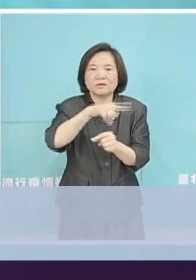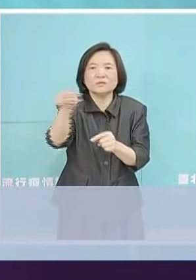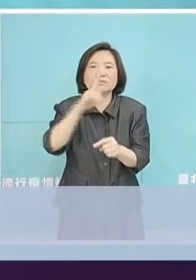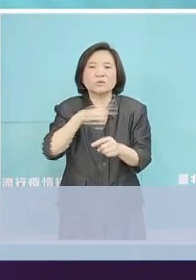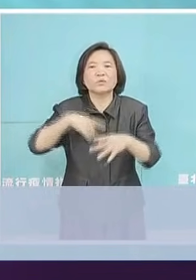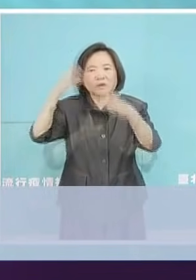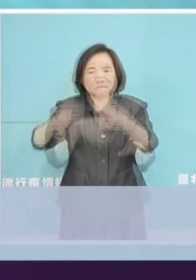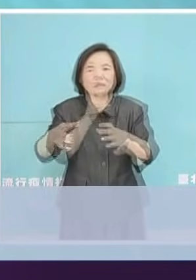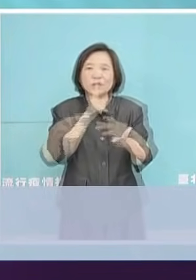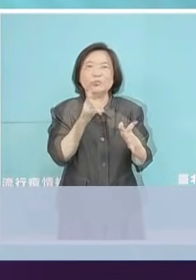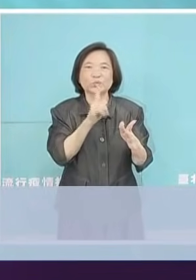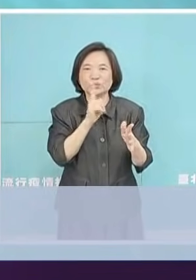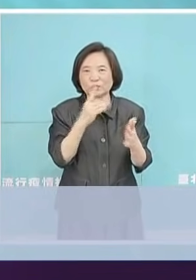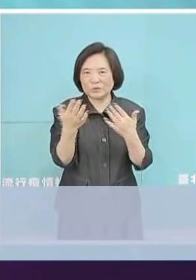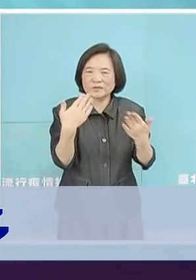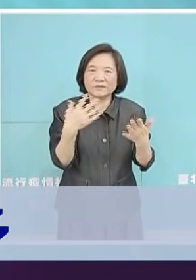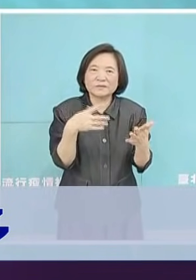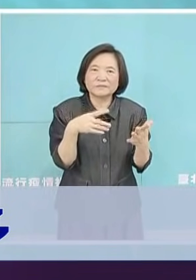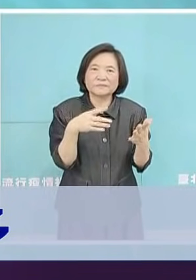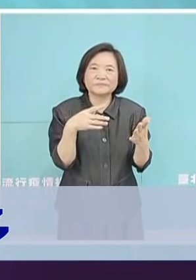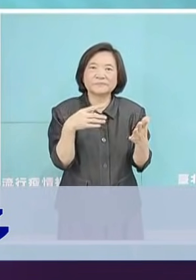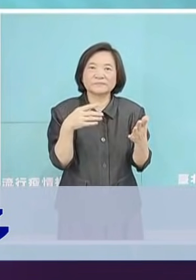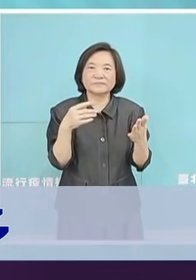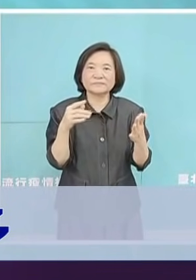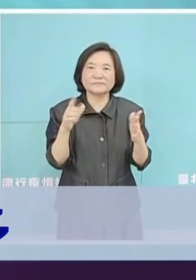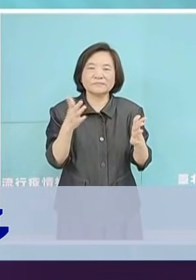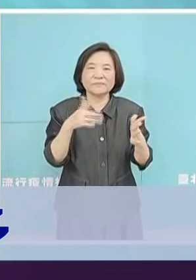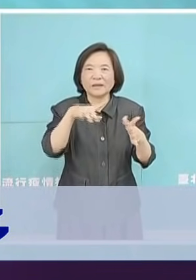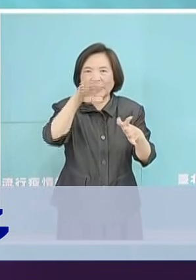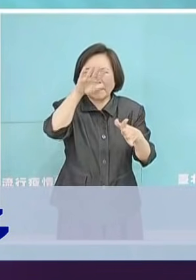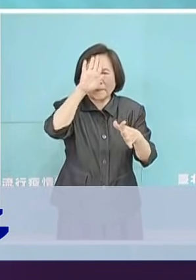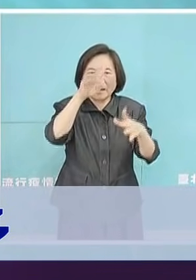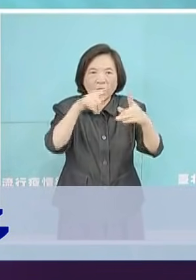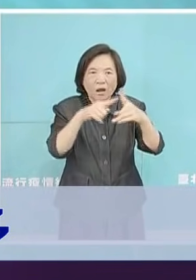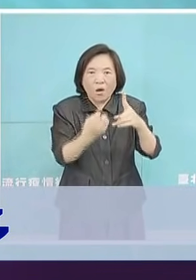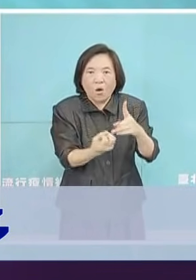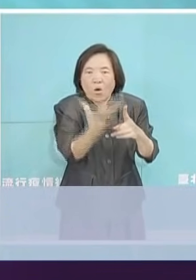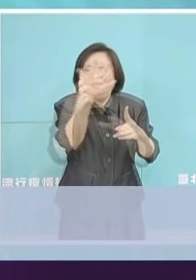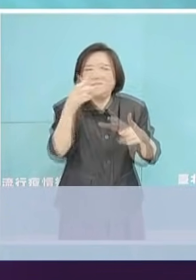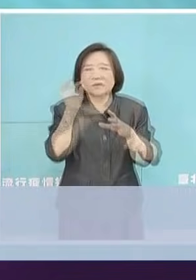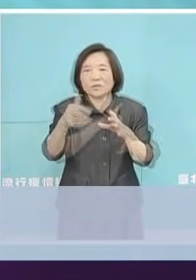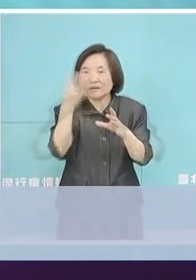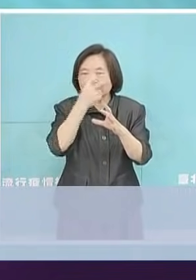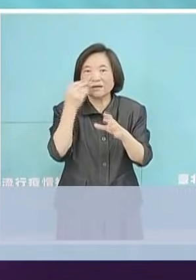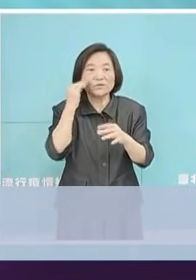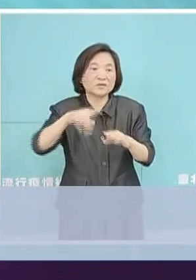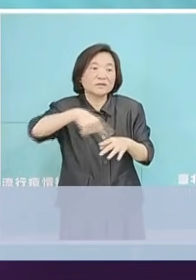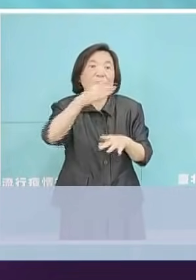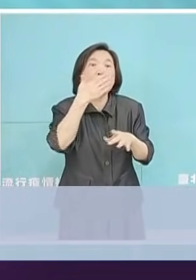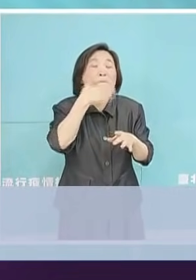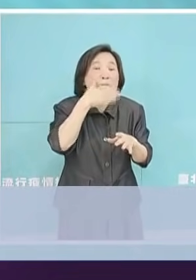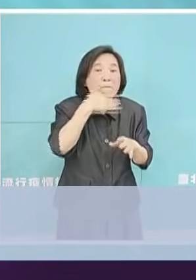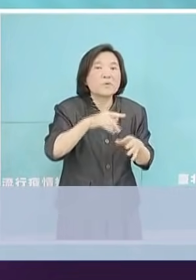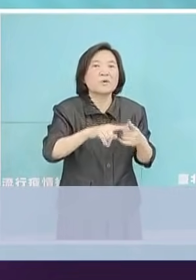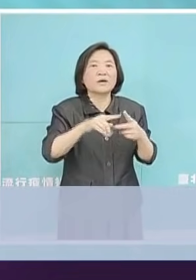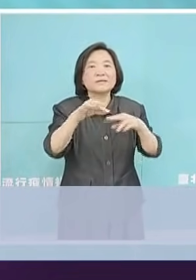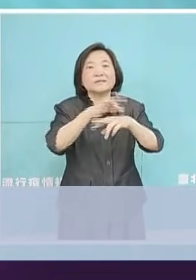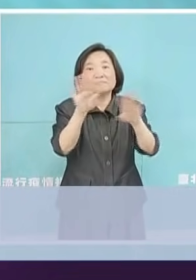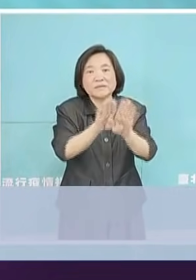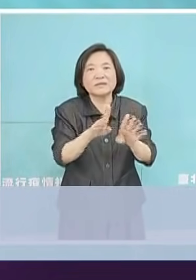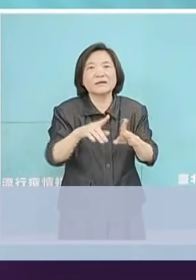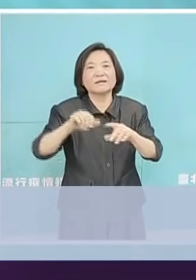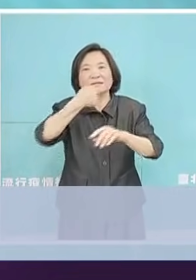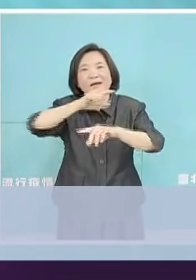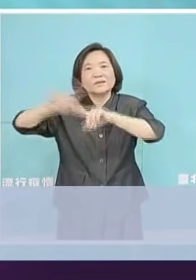设，你知道吗？变前后矛盾，所以也不要因为一下病例多就自乱阵脚。澎湖啦，或是金门或是